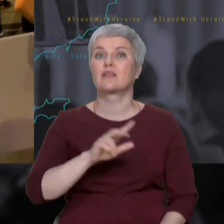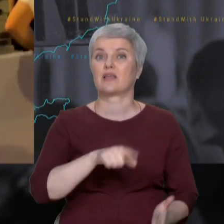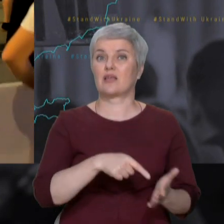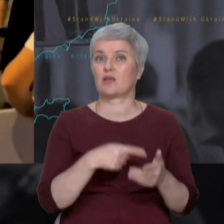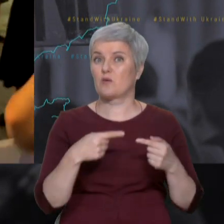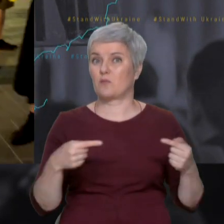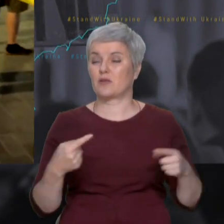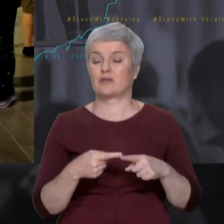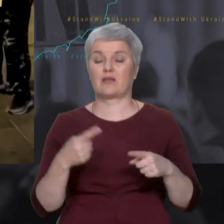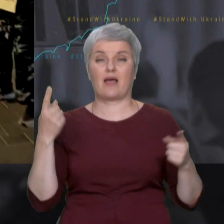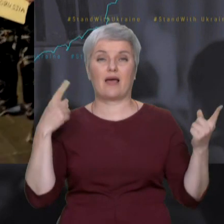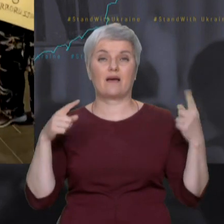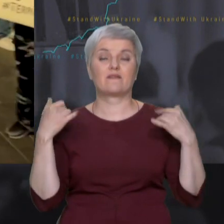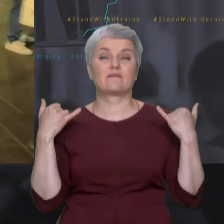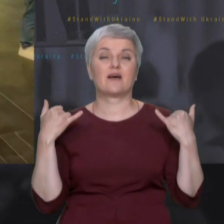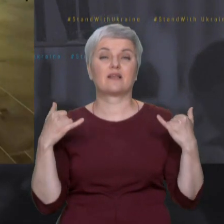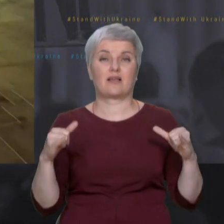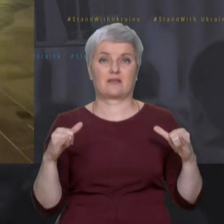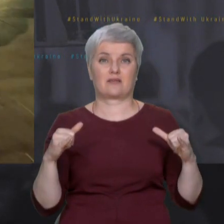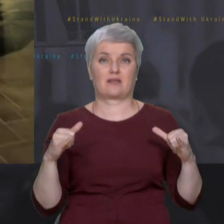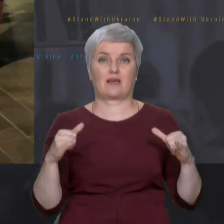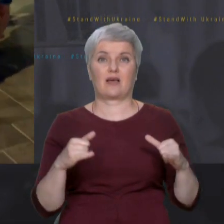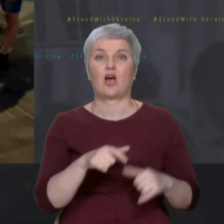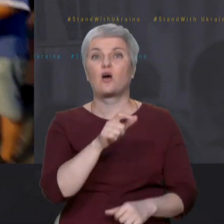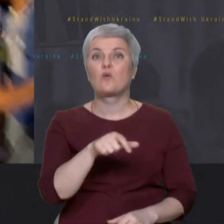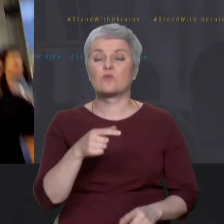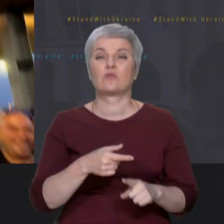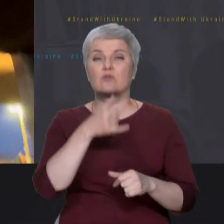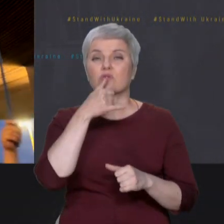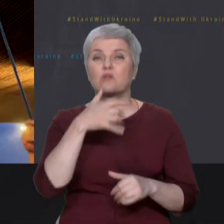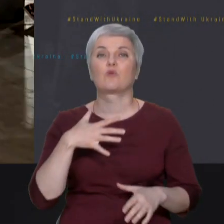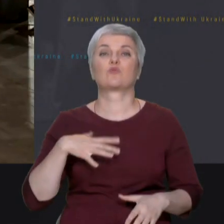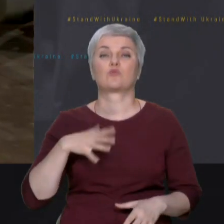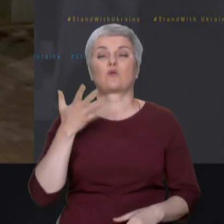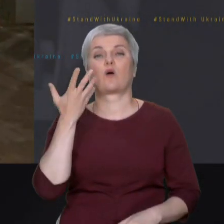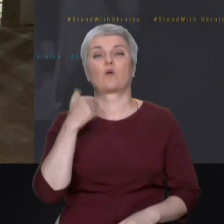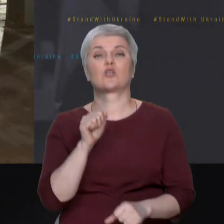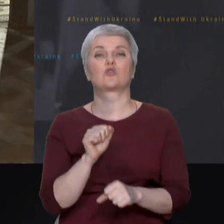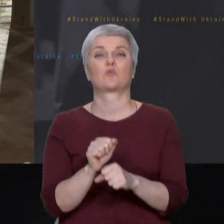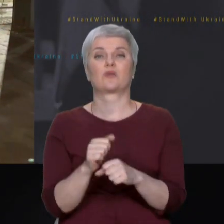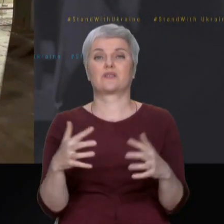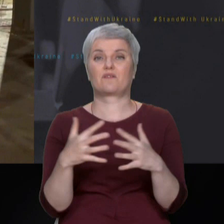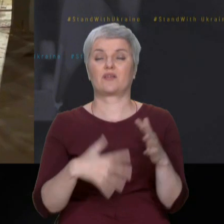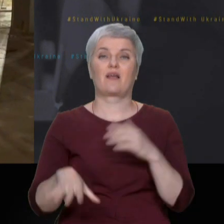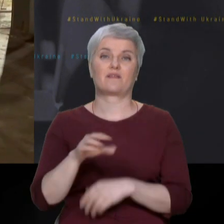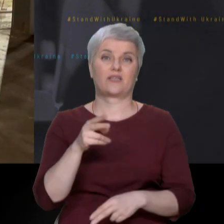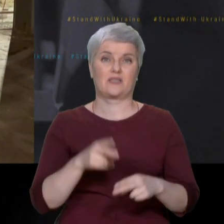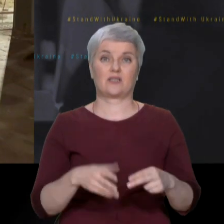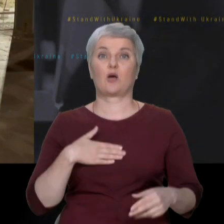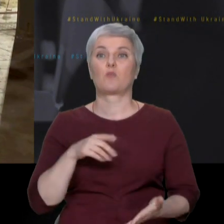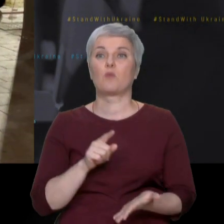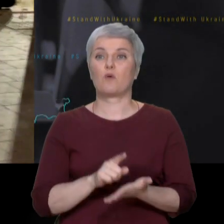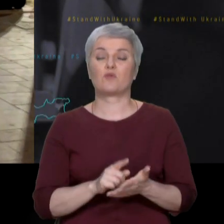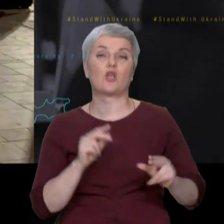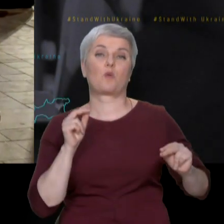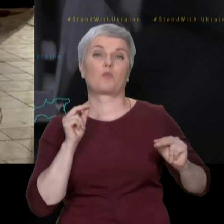фантастика, це неймовірні українці, які не можуть просто чекати, коли зупиниться війна і коли це все закінчиться. Ми повинні працювати кожен на